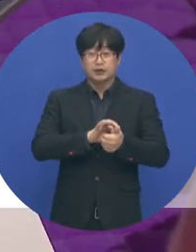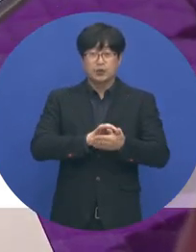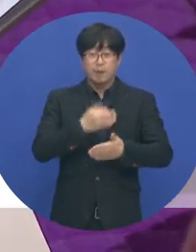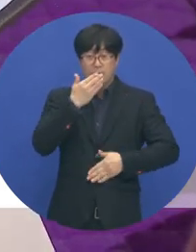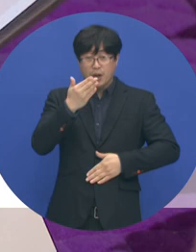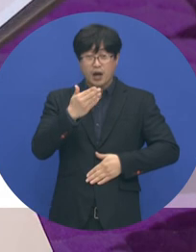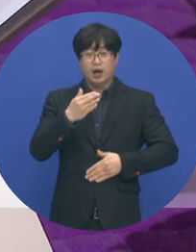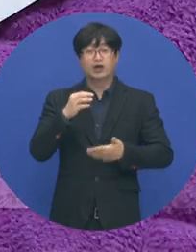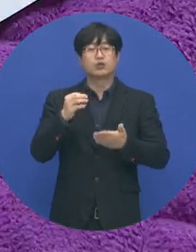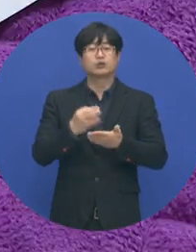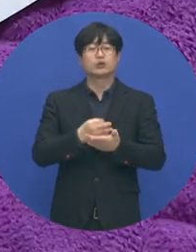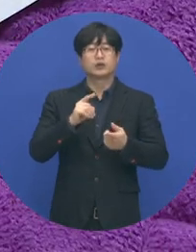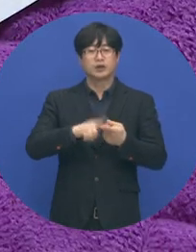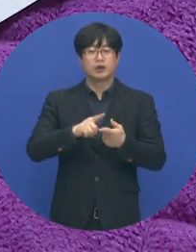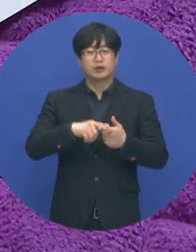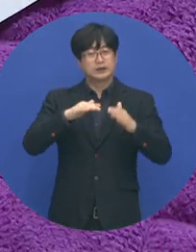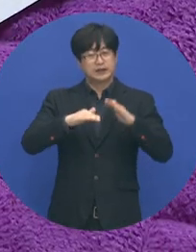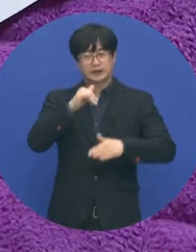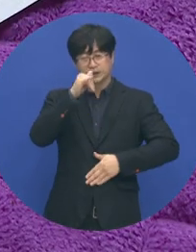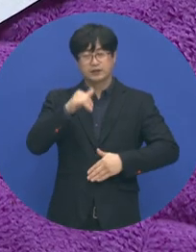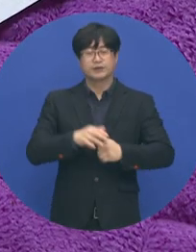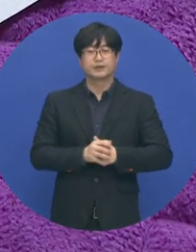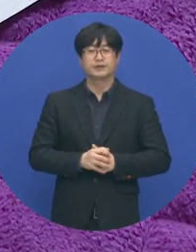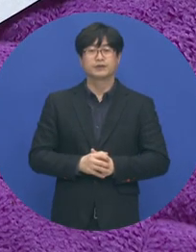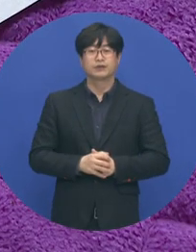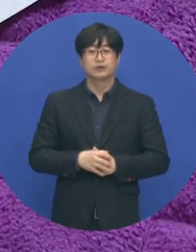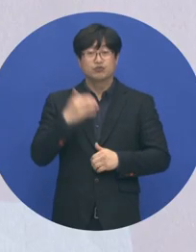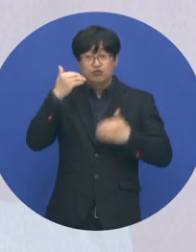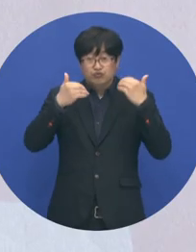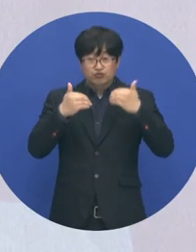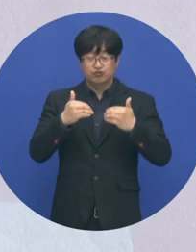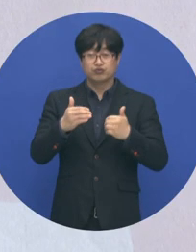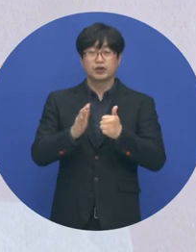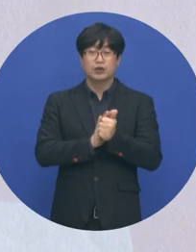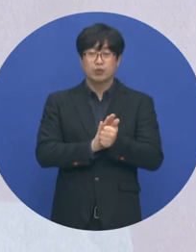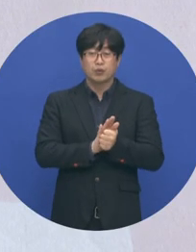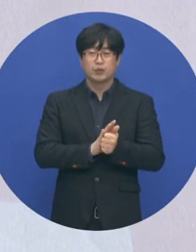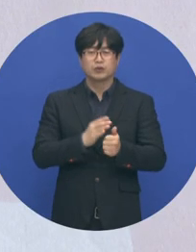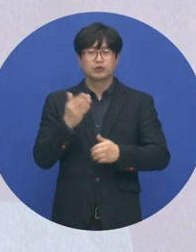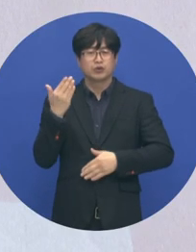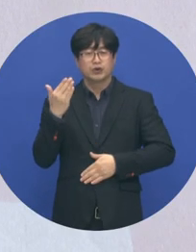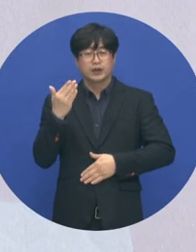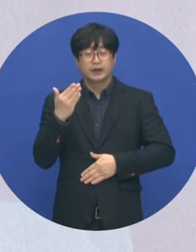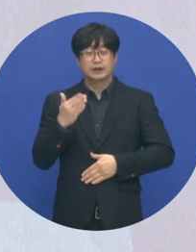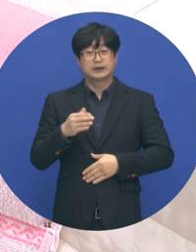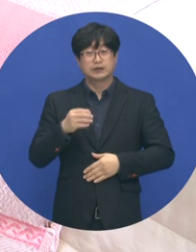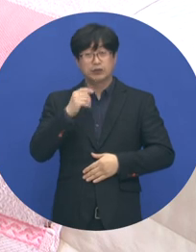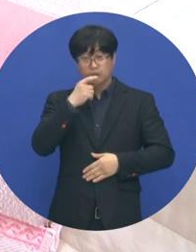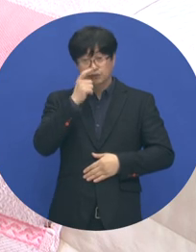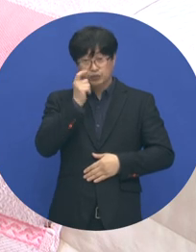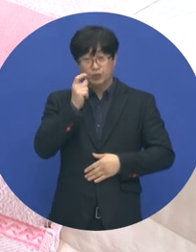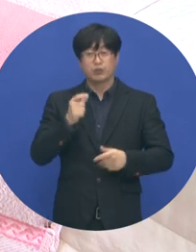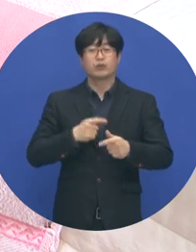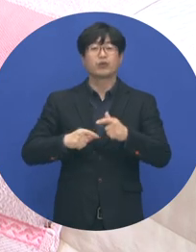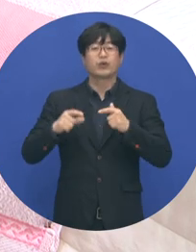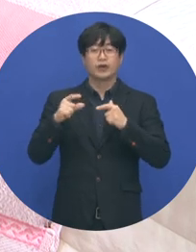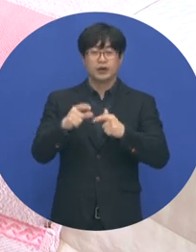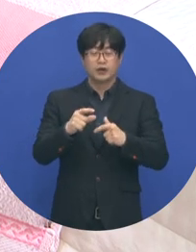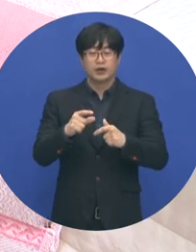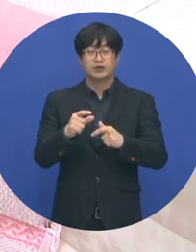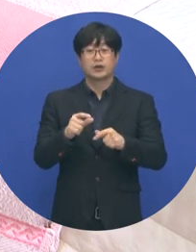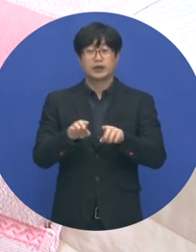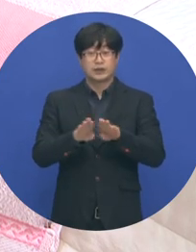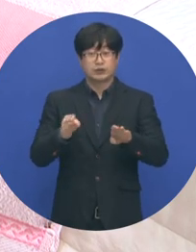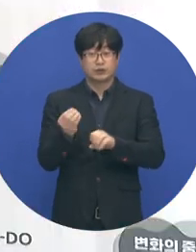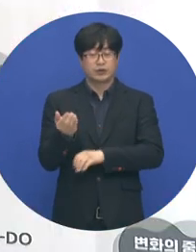자부담하는 정도의 차등을 뒀습니다. 도는 누구나 돌봄으로 기존 돌봄의 틈새를 보완해 돌봄 공백을 해소하는 발판을